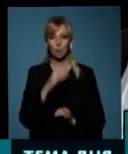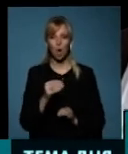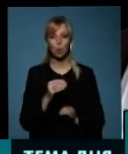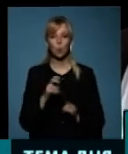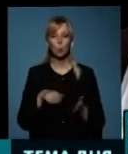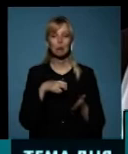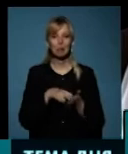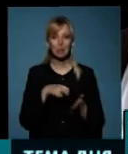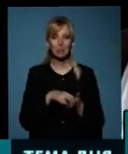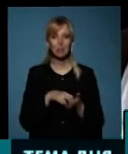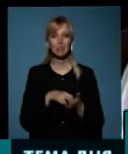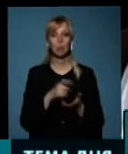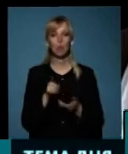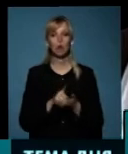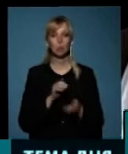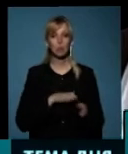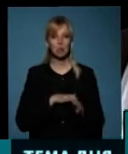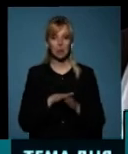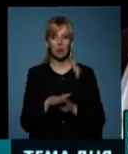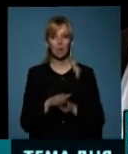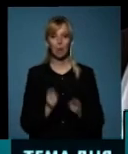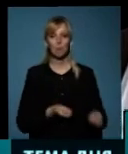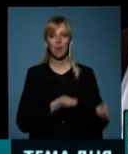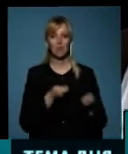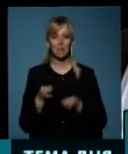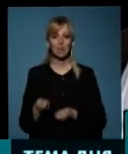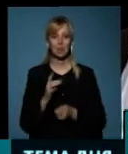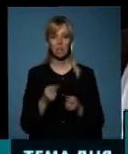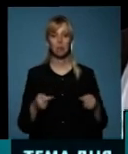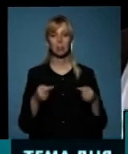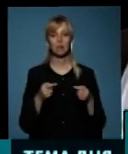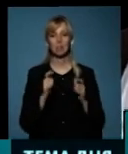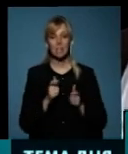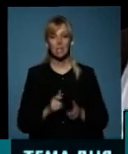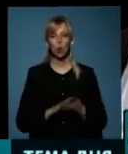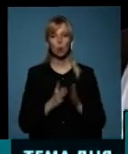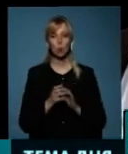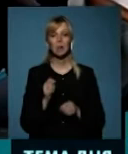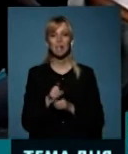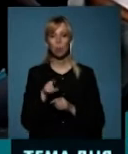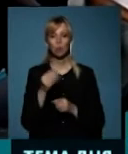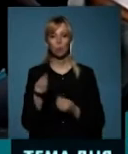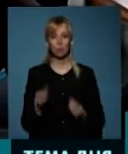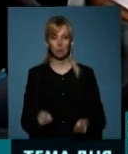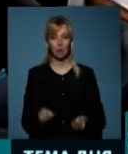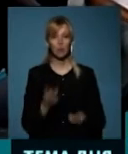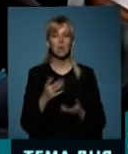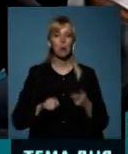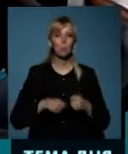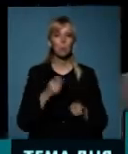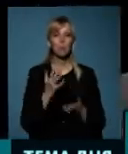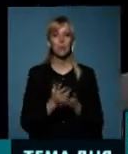маршрутний лист, по якому він повинен здійснювати перевезення. І згідно договору, який замовник йому надав. Які порушення